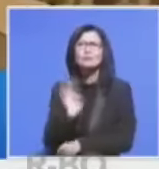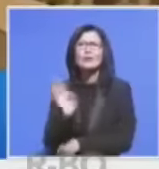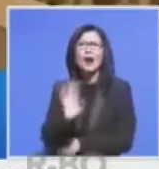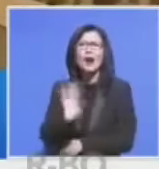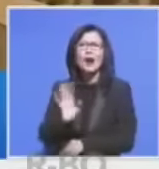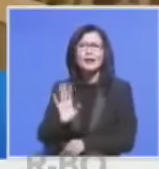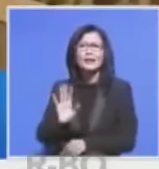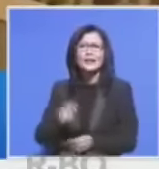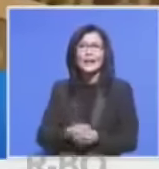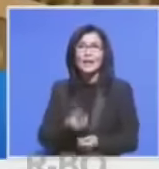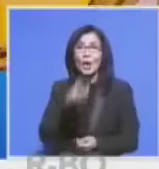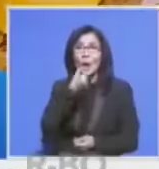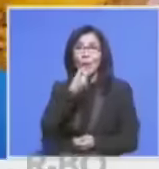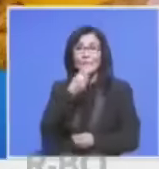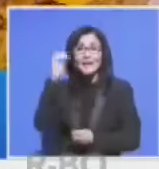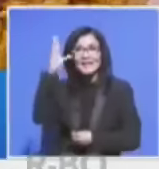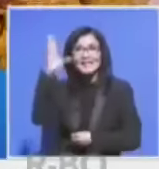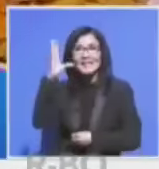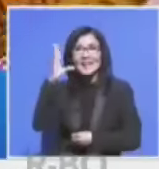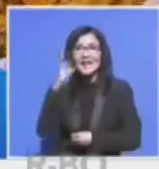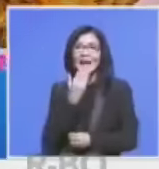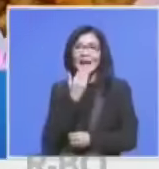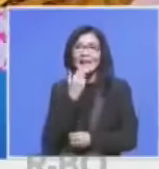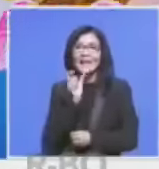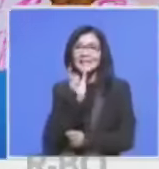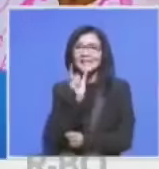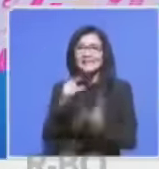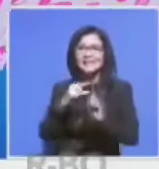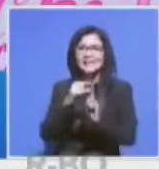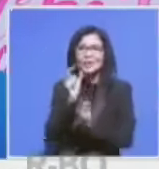Bukan, kita mau makan siang pakai nasi uduk manja.